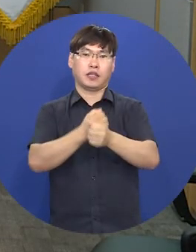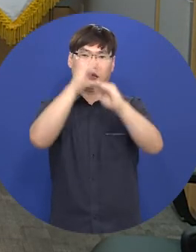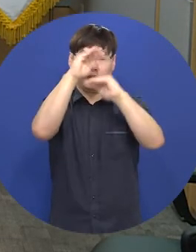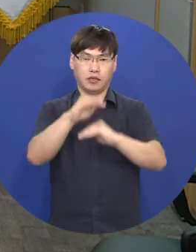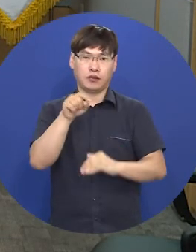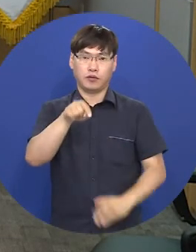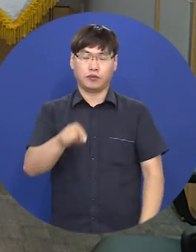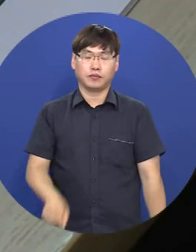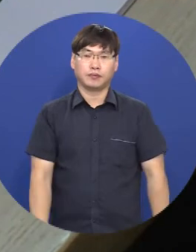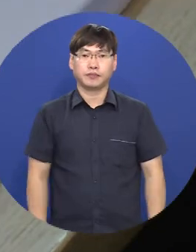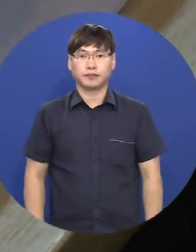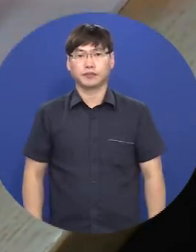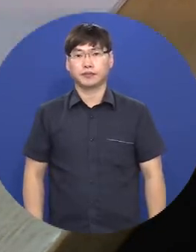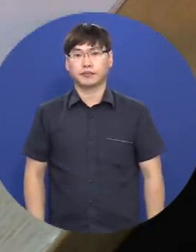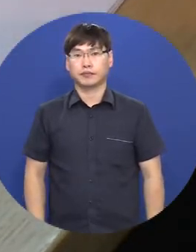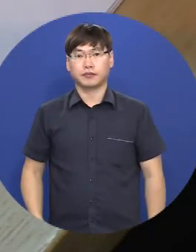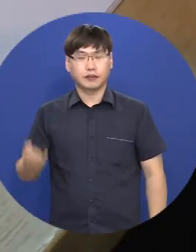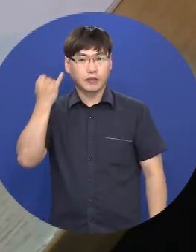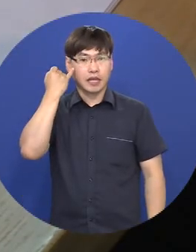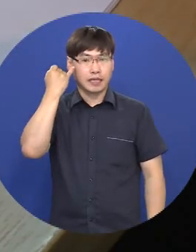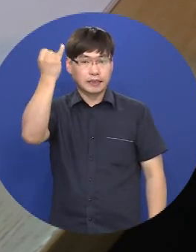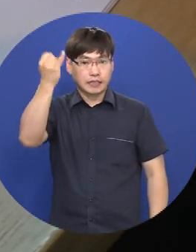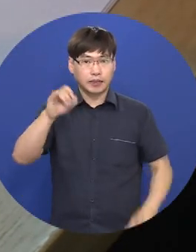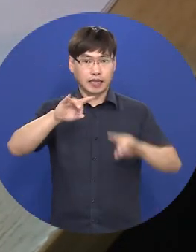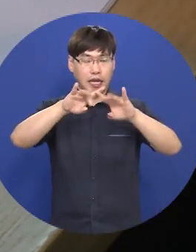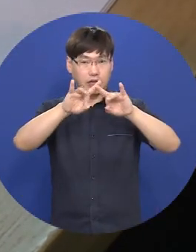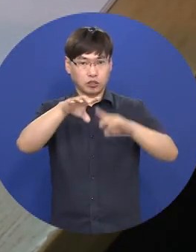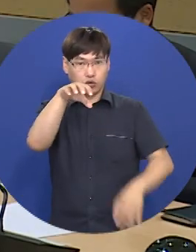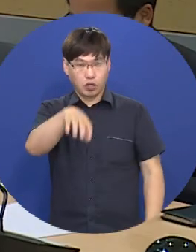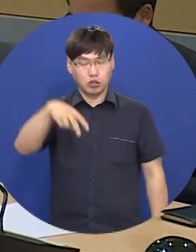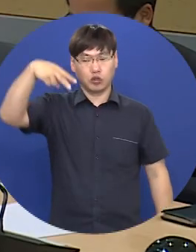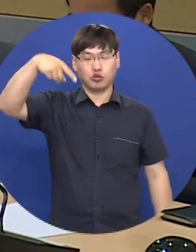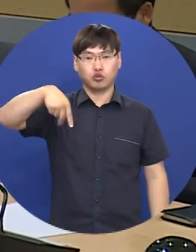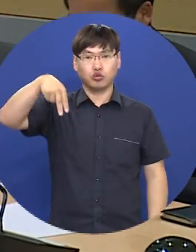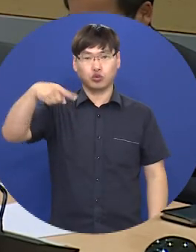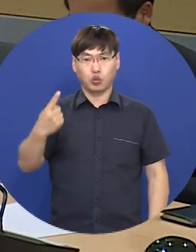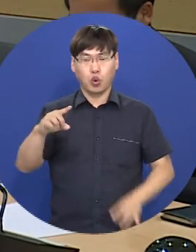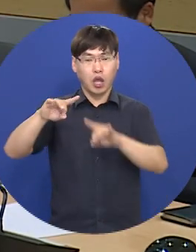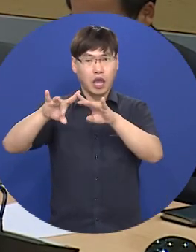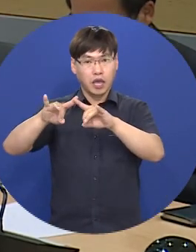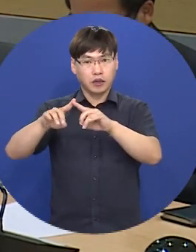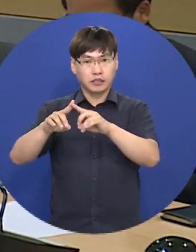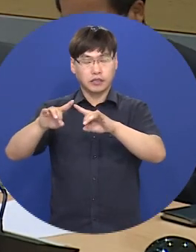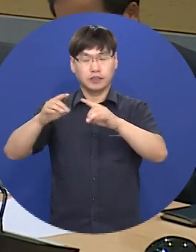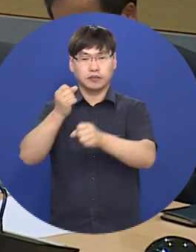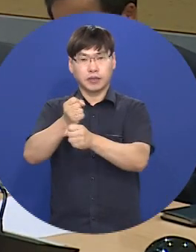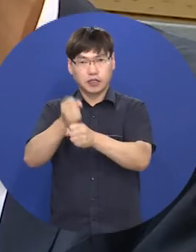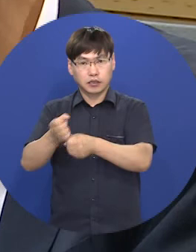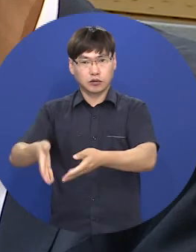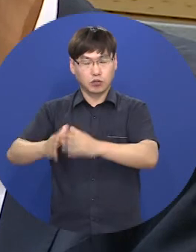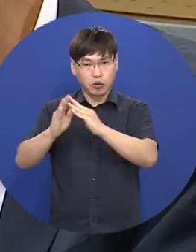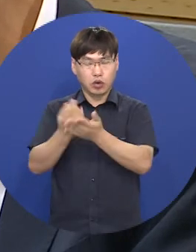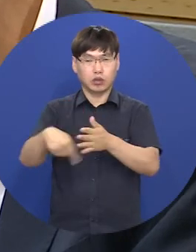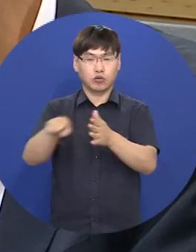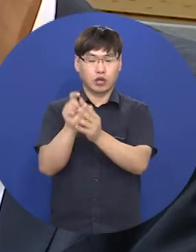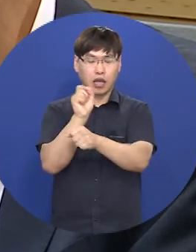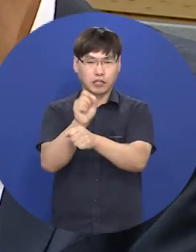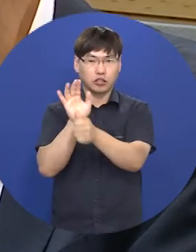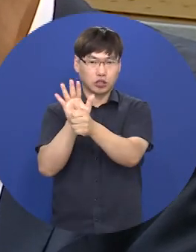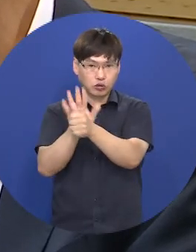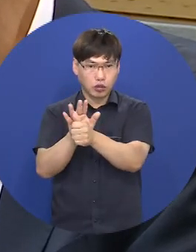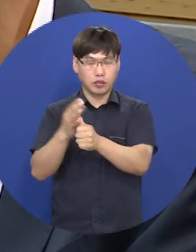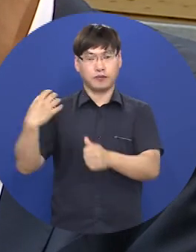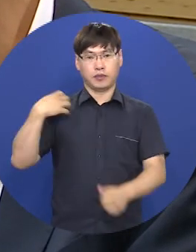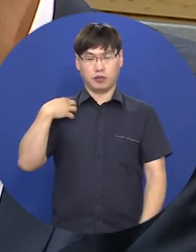있습니다. 구는 스마트 에너지 사업의 중심인 수소 연료 전지 발전소 설립 추진을 위해 각종 행정 지원